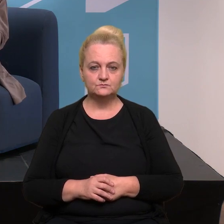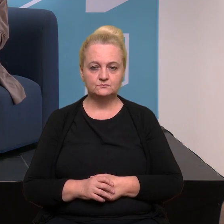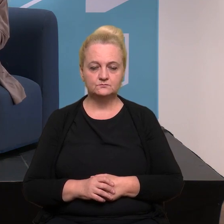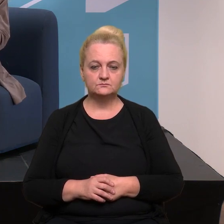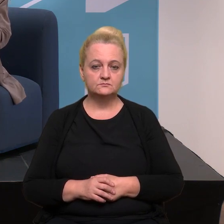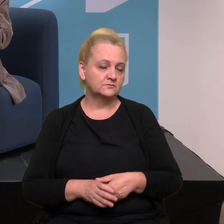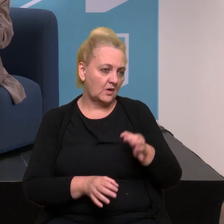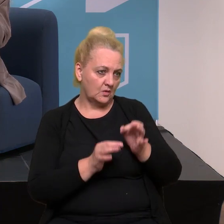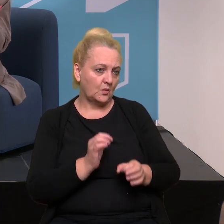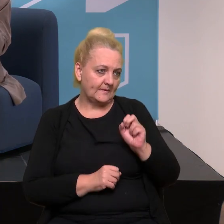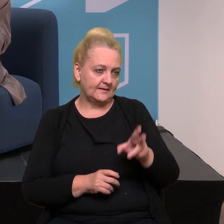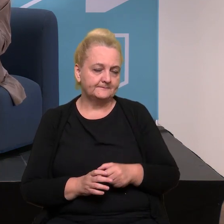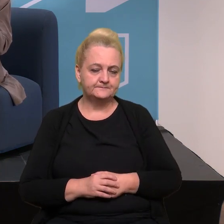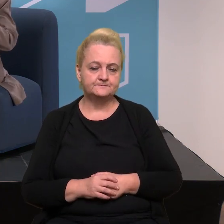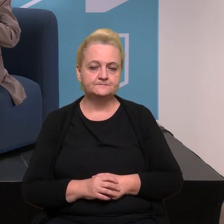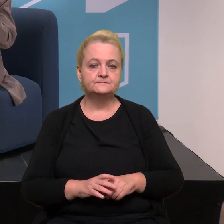Dokładnie.